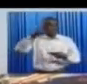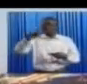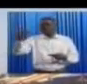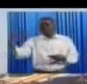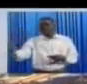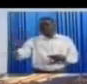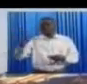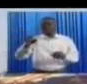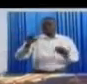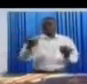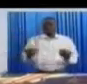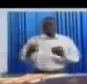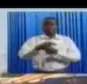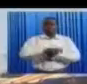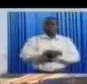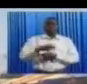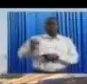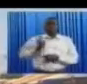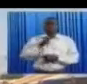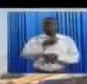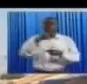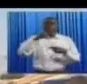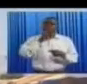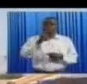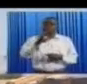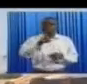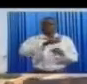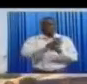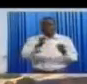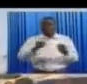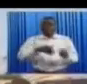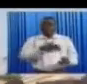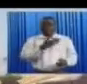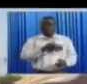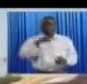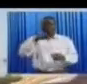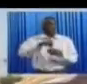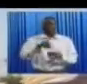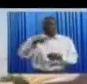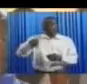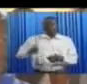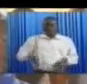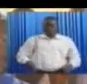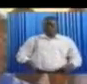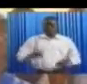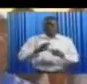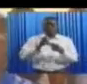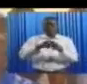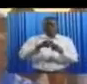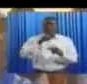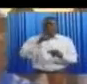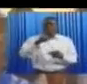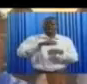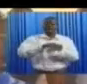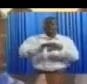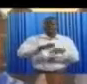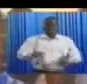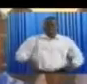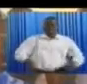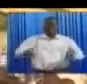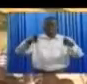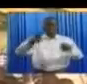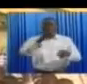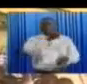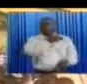vraiment ravis aujourd'hui que son nom soit gravé dans les rues de Ouagadougou. Après 17 ans passés à la tête de la mairie de Ouagadougou,